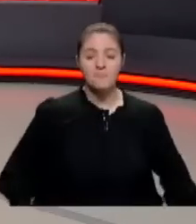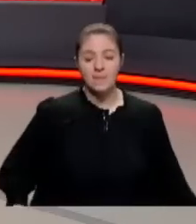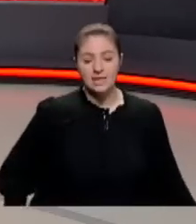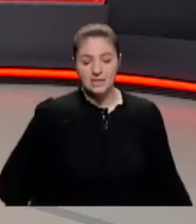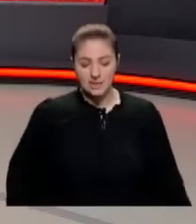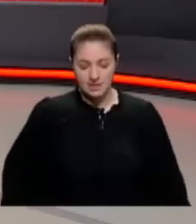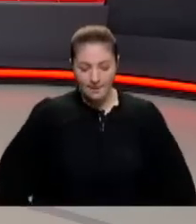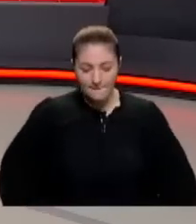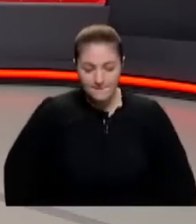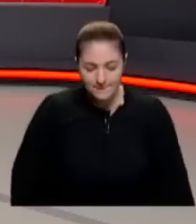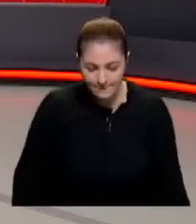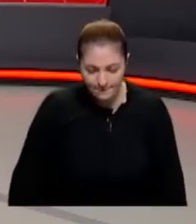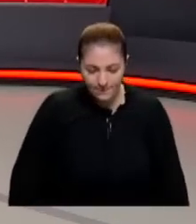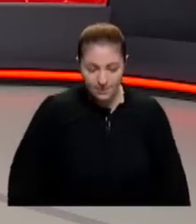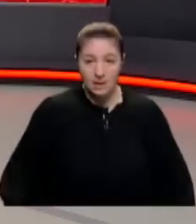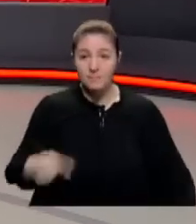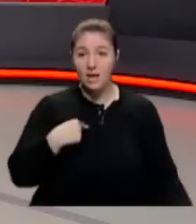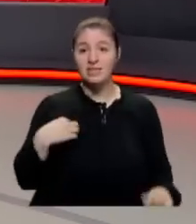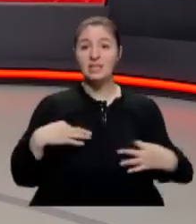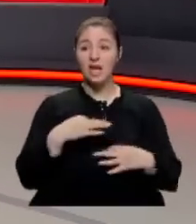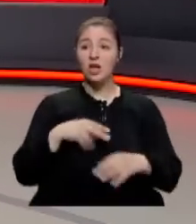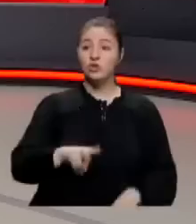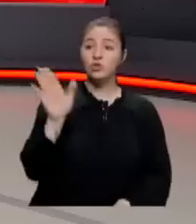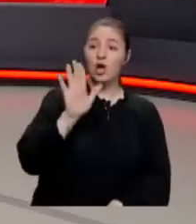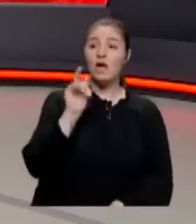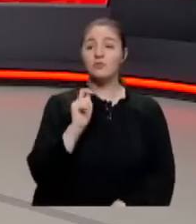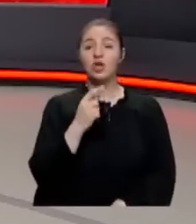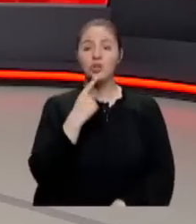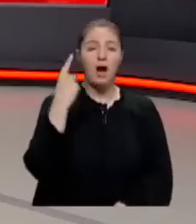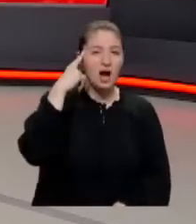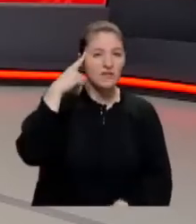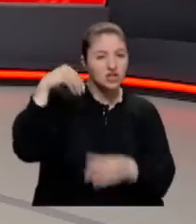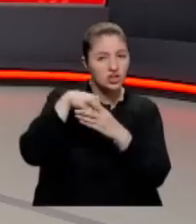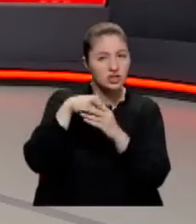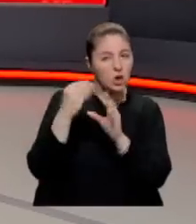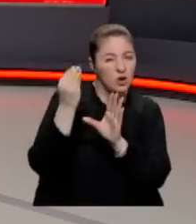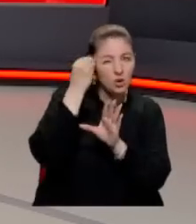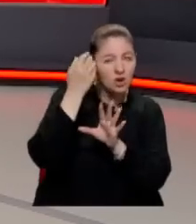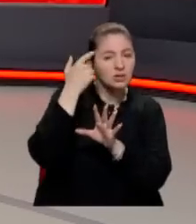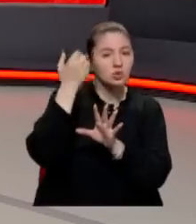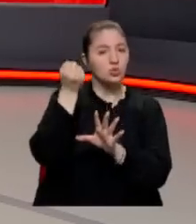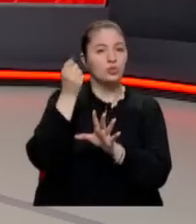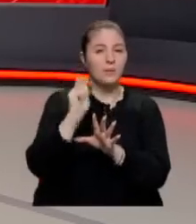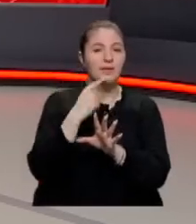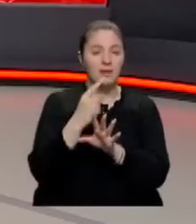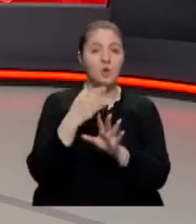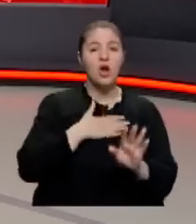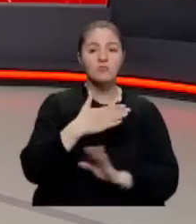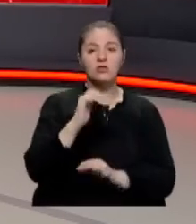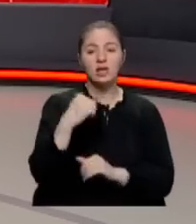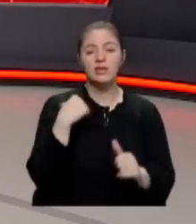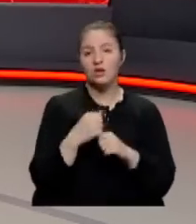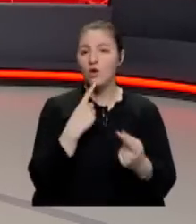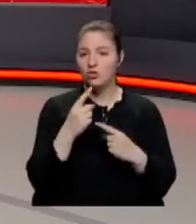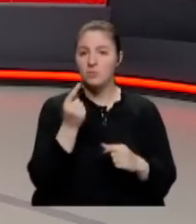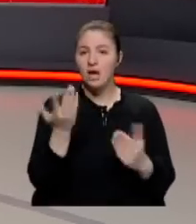Ben saygıyla yolcu edilecek ifadesini Aklımızın bir kenarına yazın derim önümüzdeki günlerde tekrar